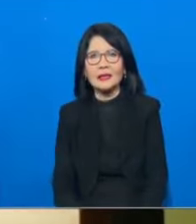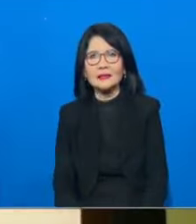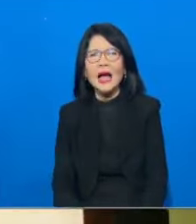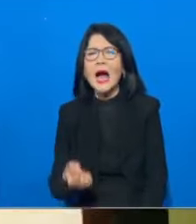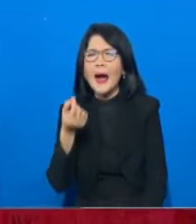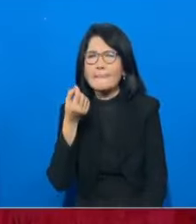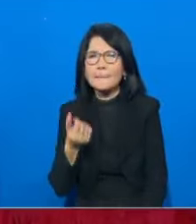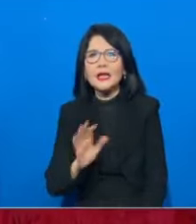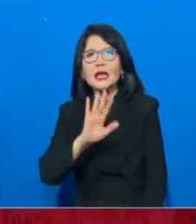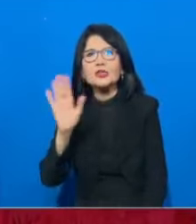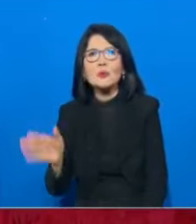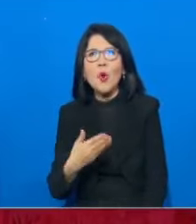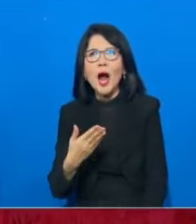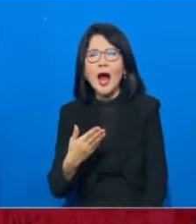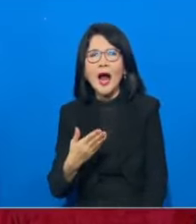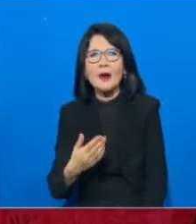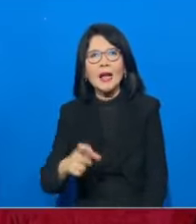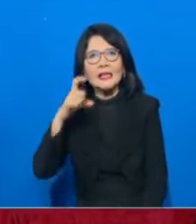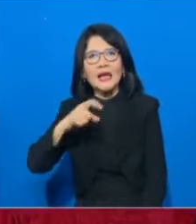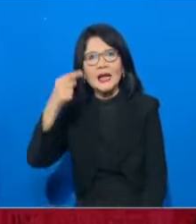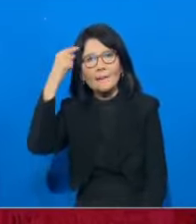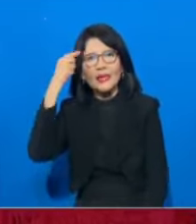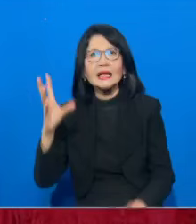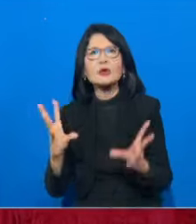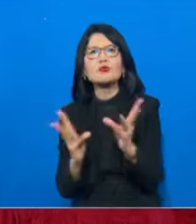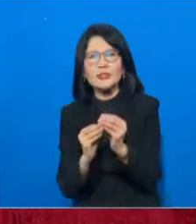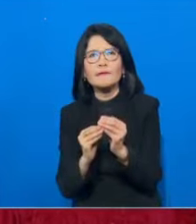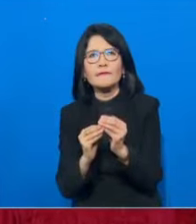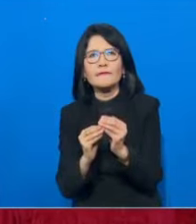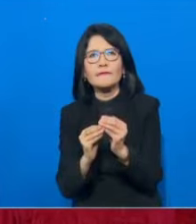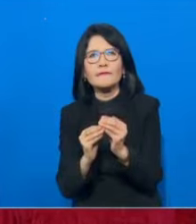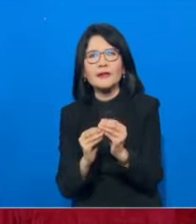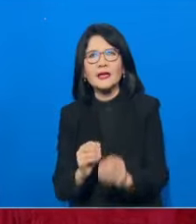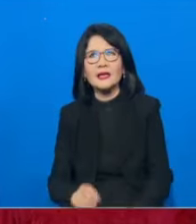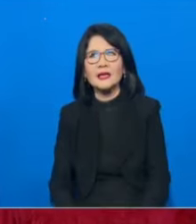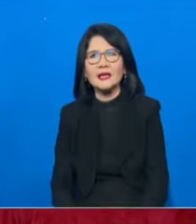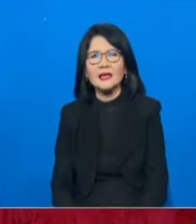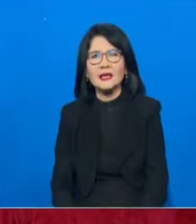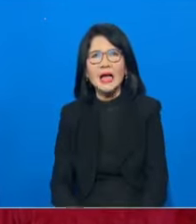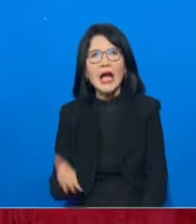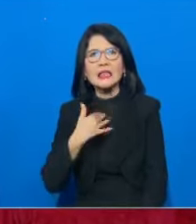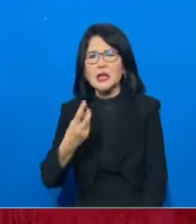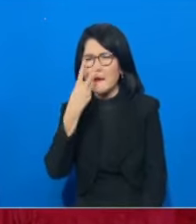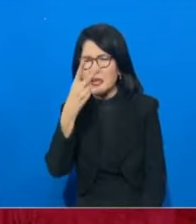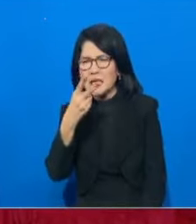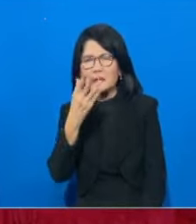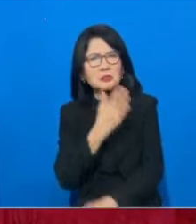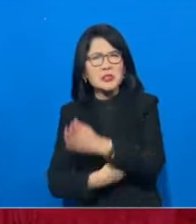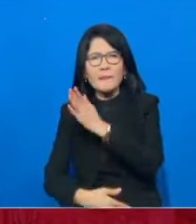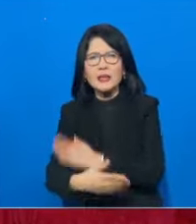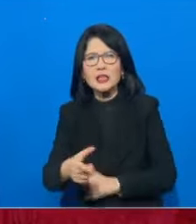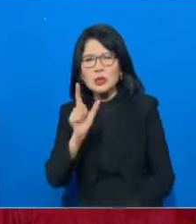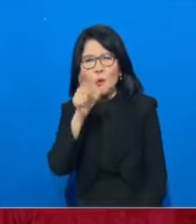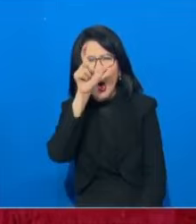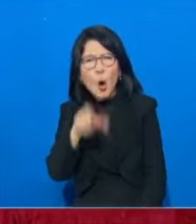rata-rata itu memiliki paradigma inklusif mereka tidak memandang disabilitas itu sebagai orang